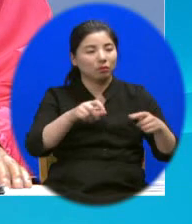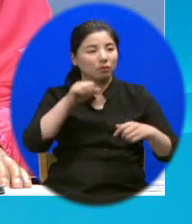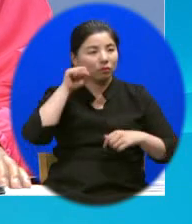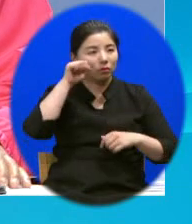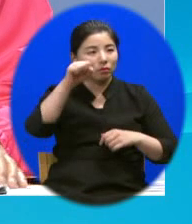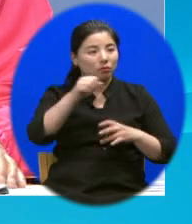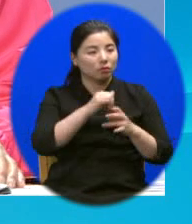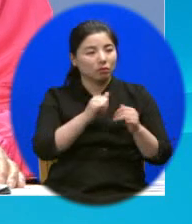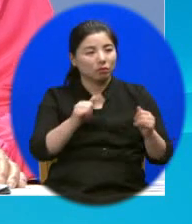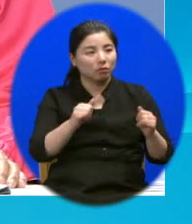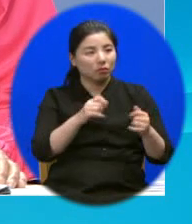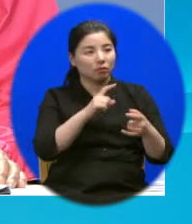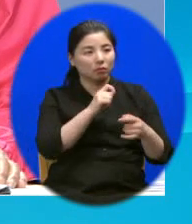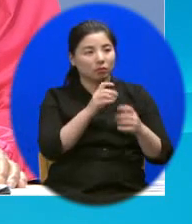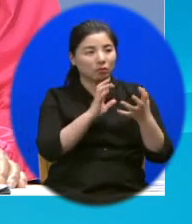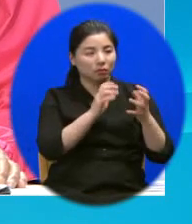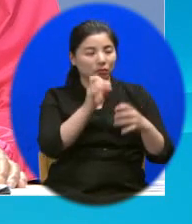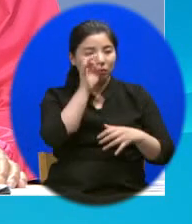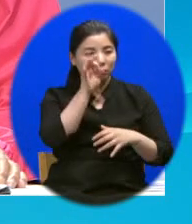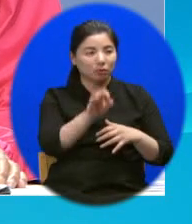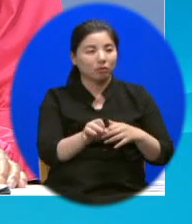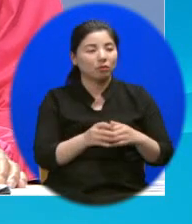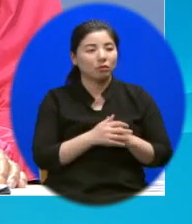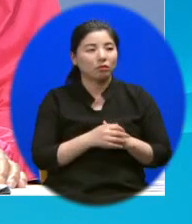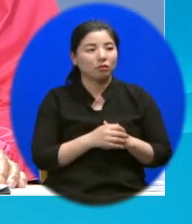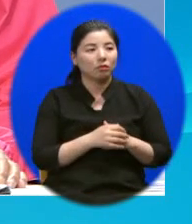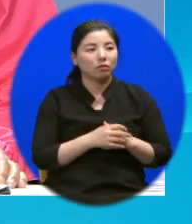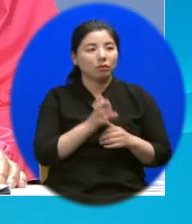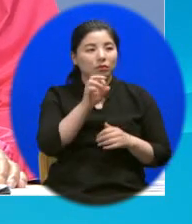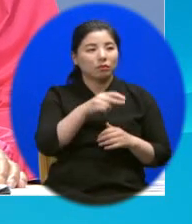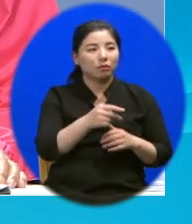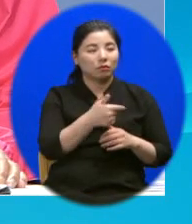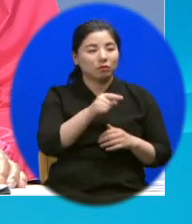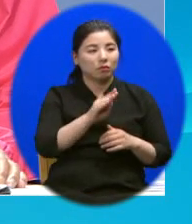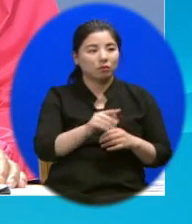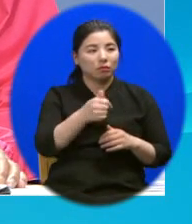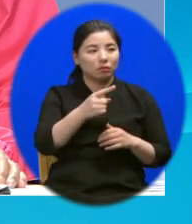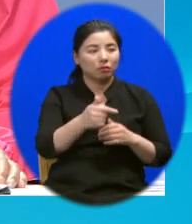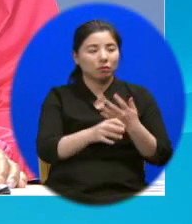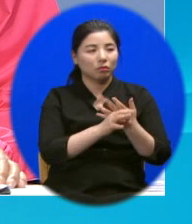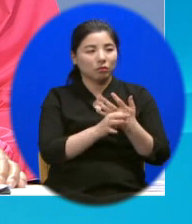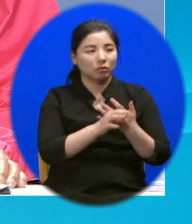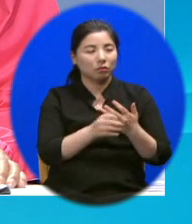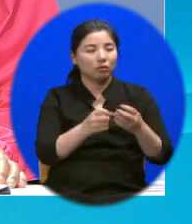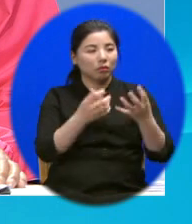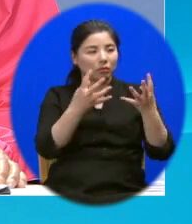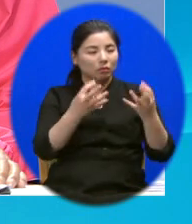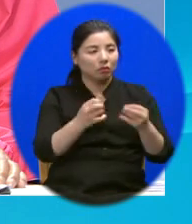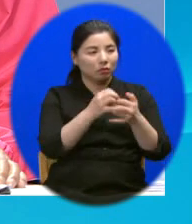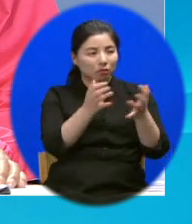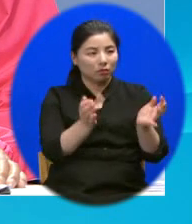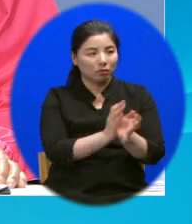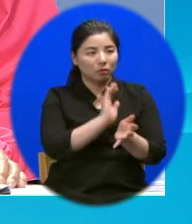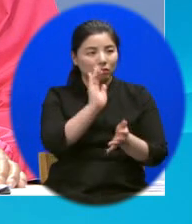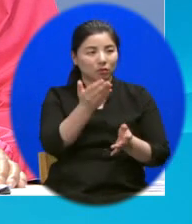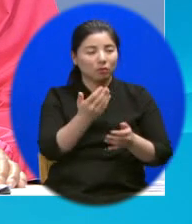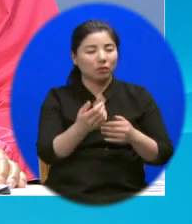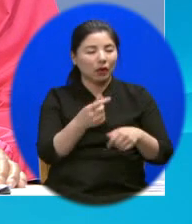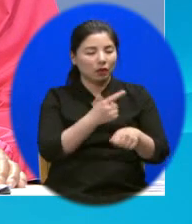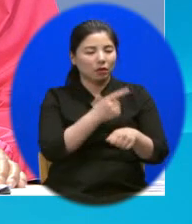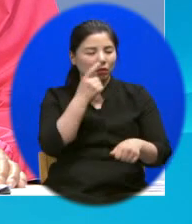분들의 tv 토론 과정을 보니까 그 융 값 그분께서 다수당이 된다면 지난해